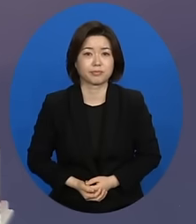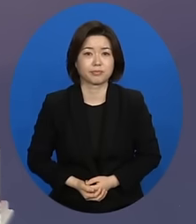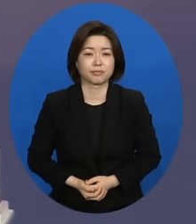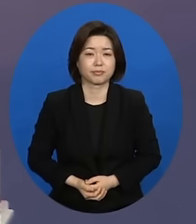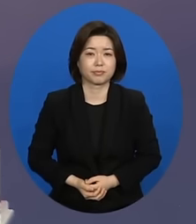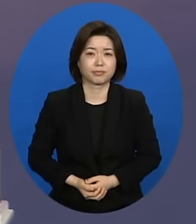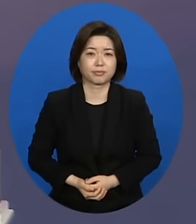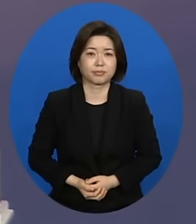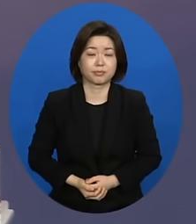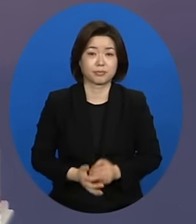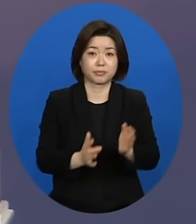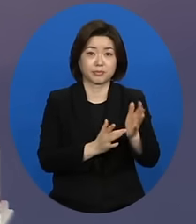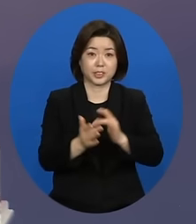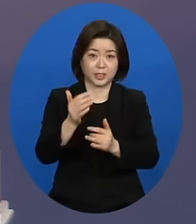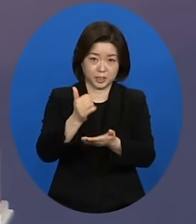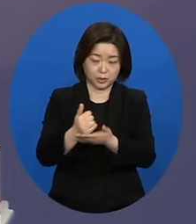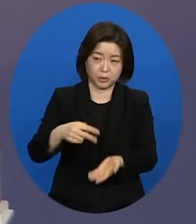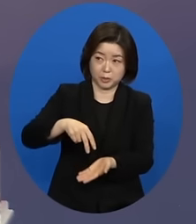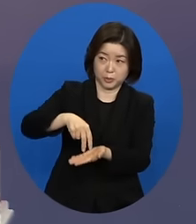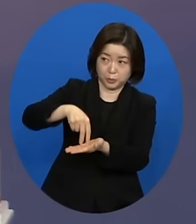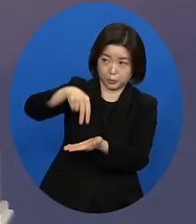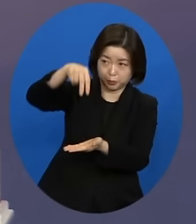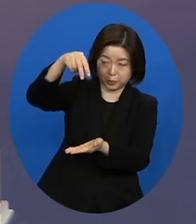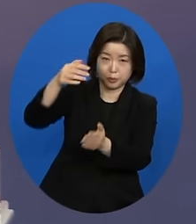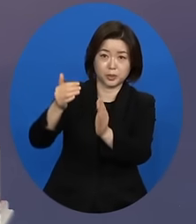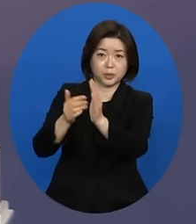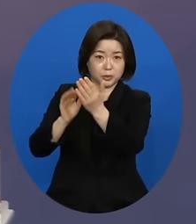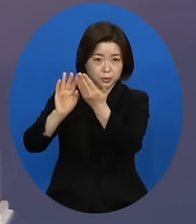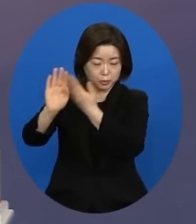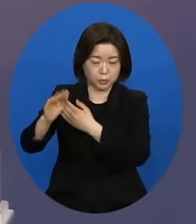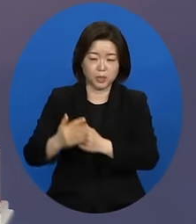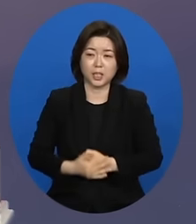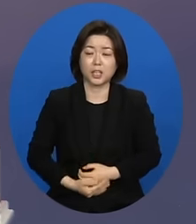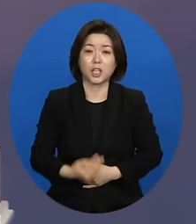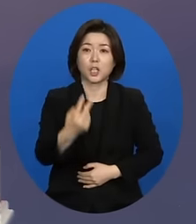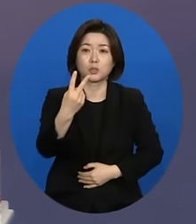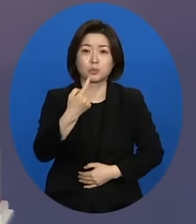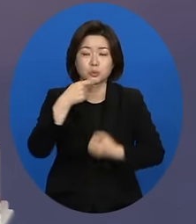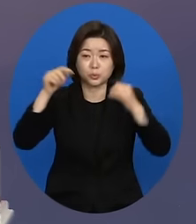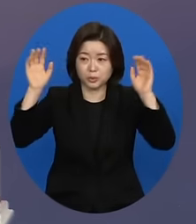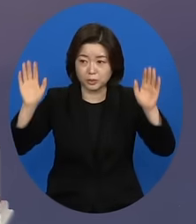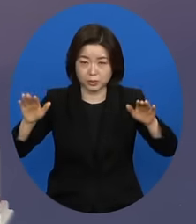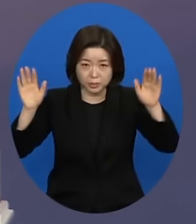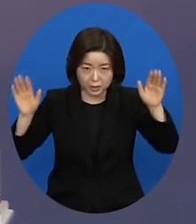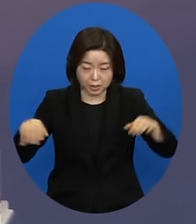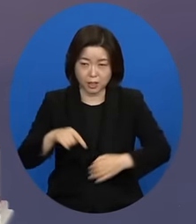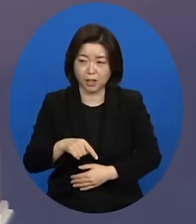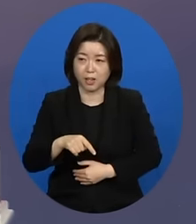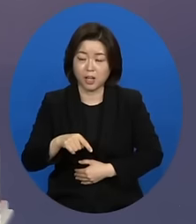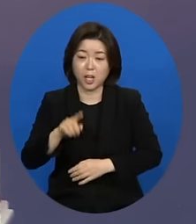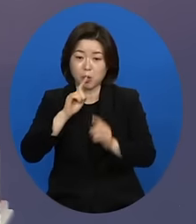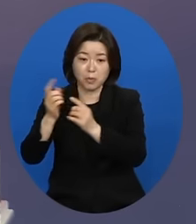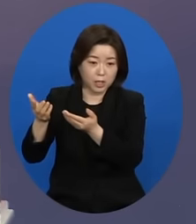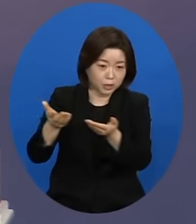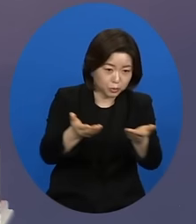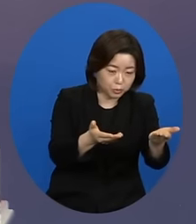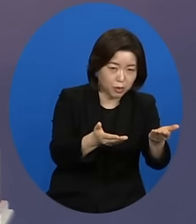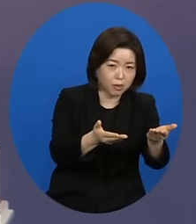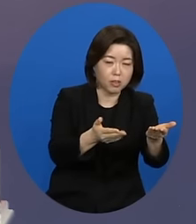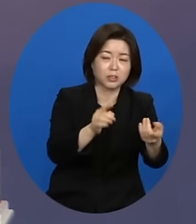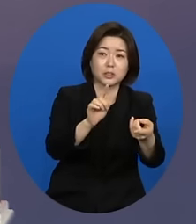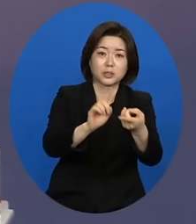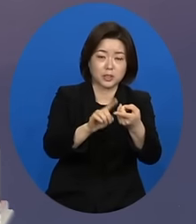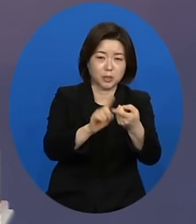승천하신 후에 두 천사가 들려줬던 말을 불순종했더라면,